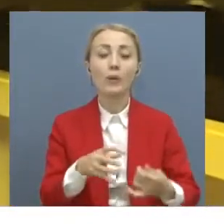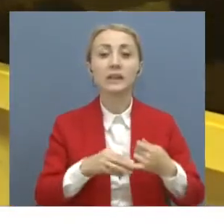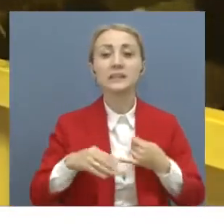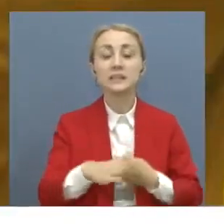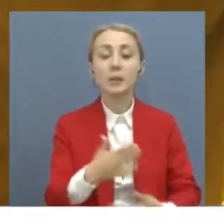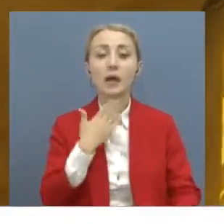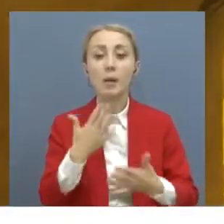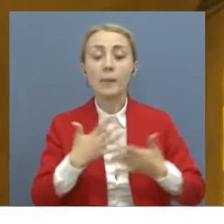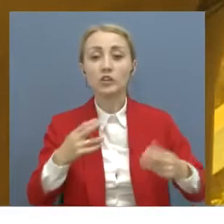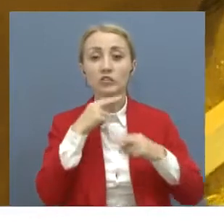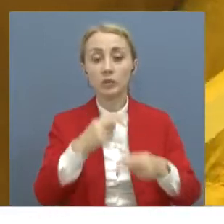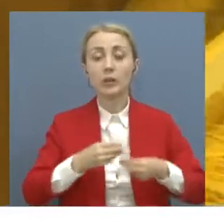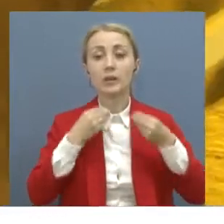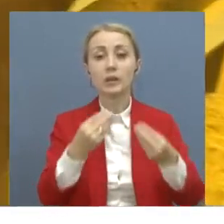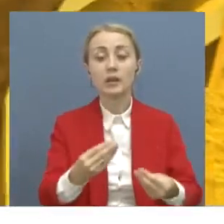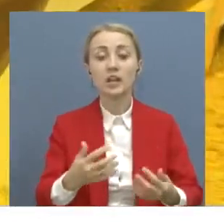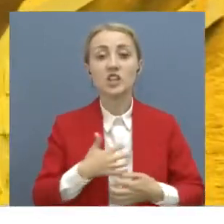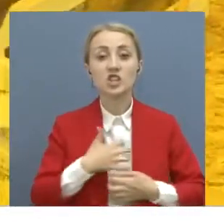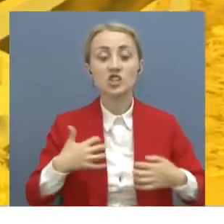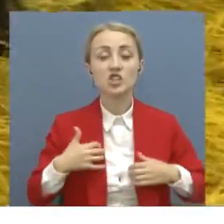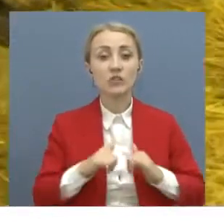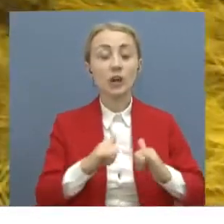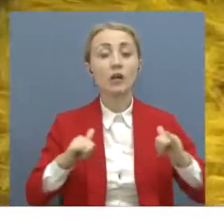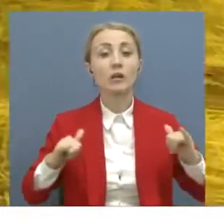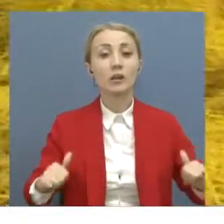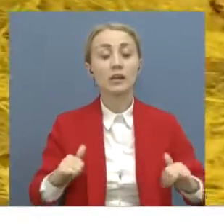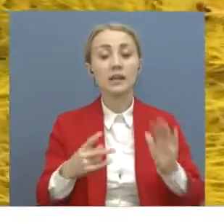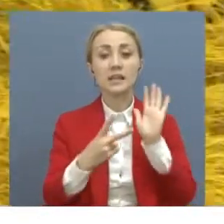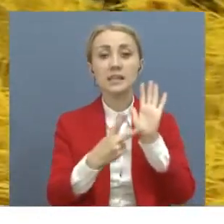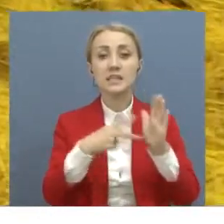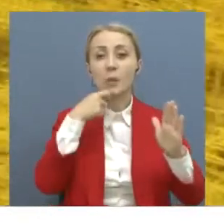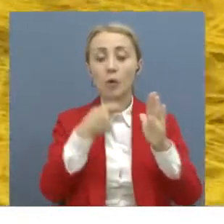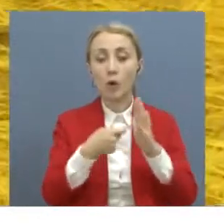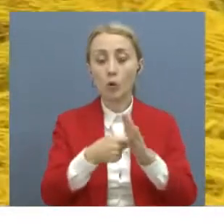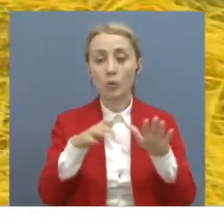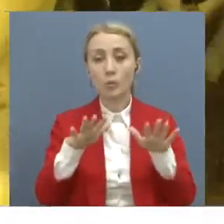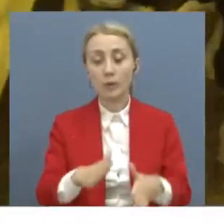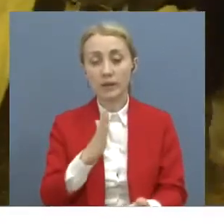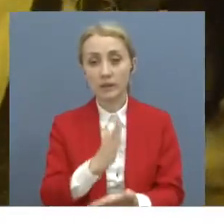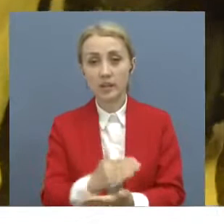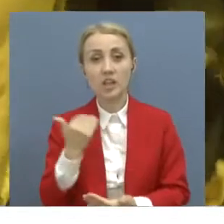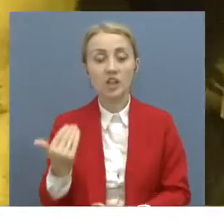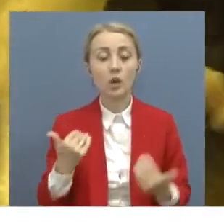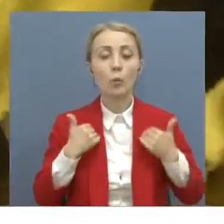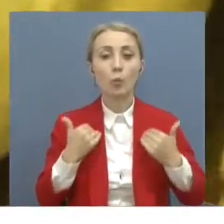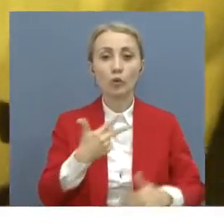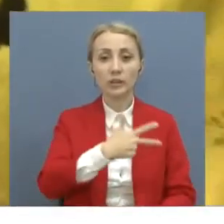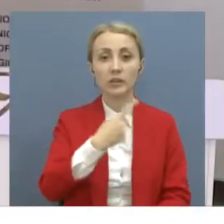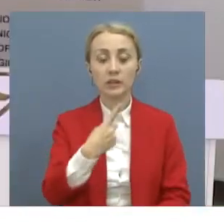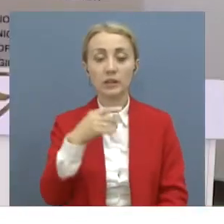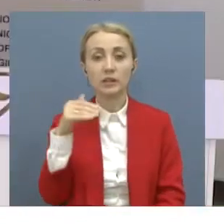Десе де пандемия салдарынан шекаралар жабылып, тауар импорты тоқтатылды. Шаруаларға мемлекет тарапынан көрсетілетін қолдау